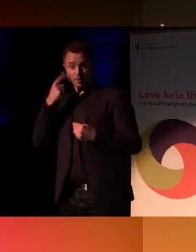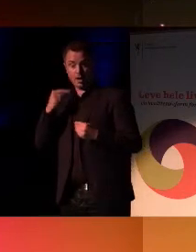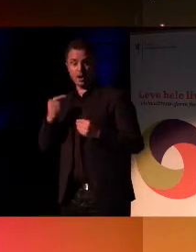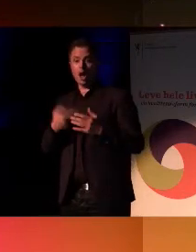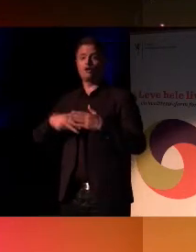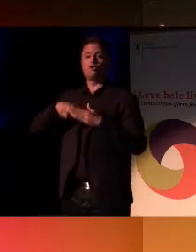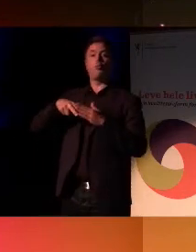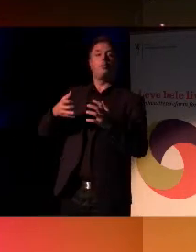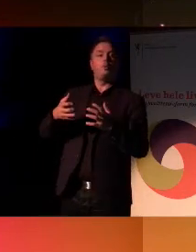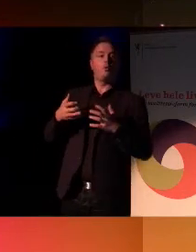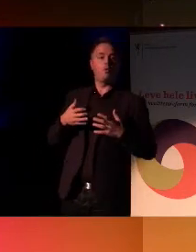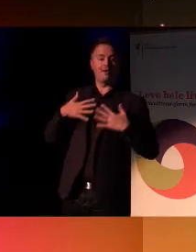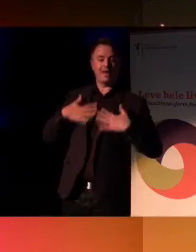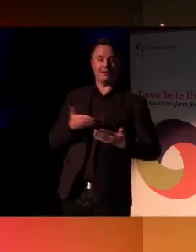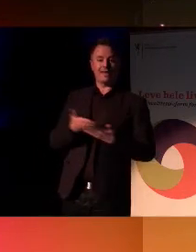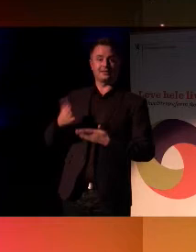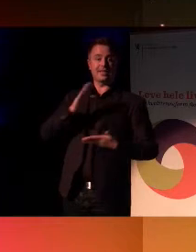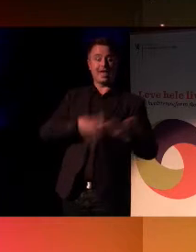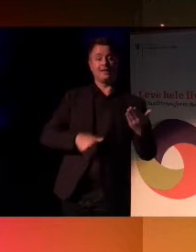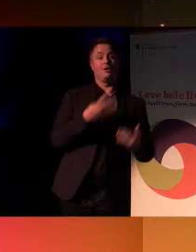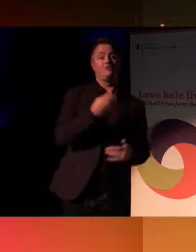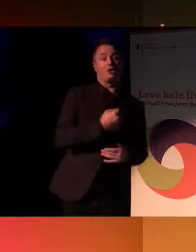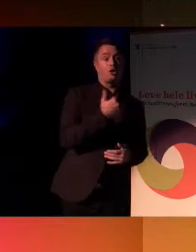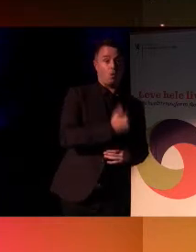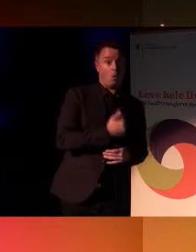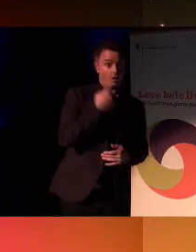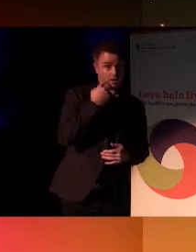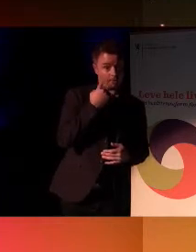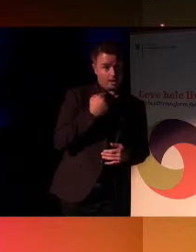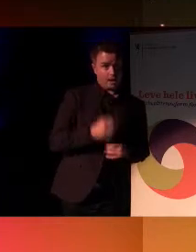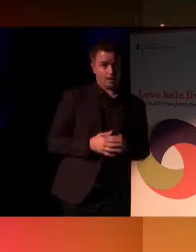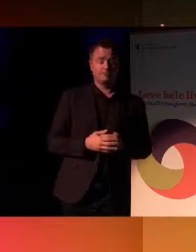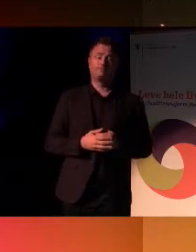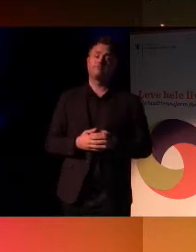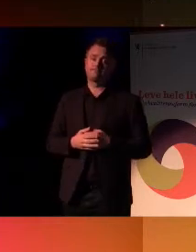år. Så har det kommet en del